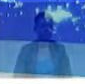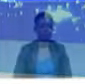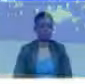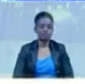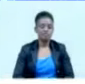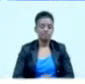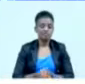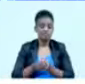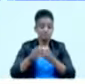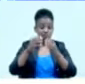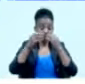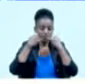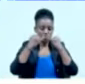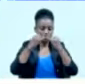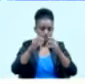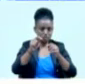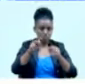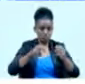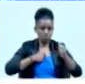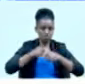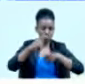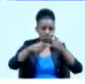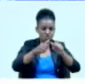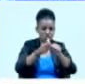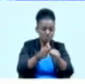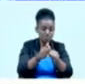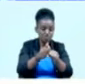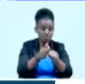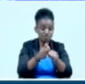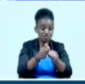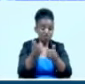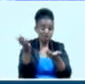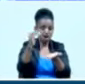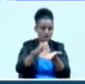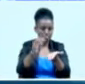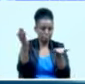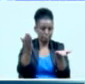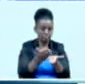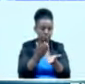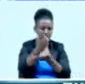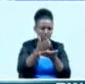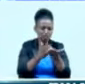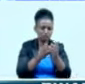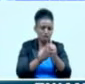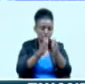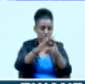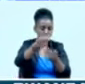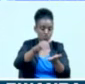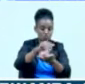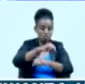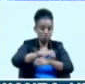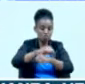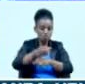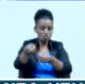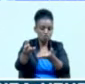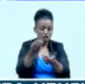Rwanda namakuru ya televiziyo Rwanda mukomeje gukurikira twongera kubaha ikaze bamwe mu bayobozi b'ibigo by'amashuri